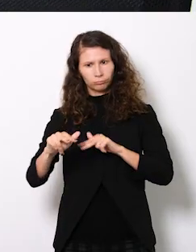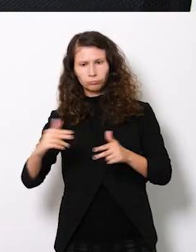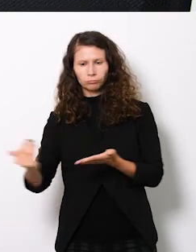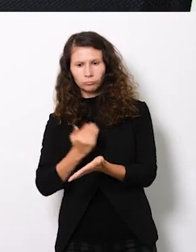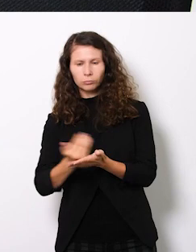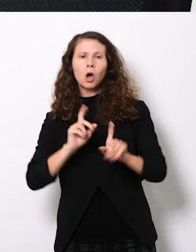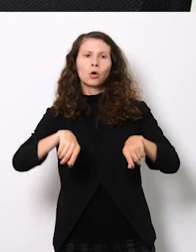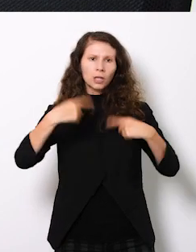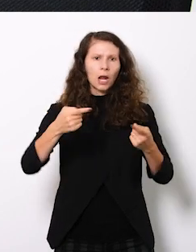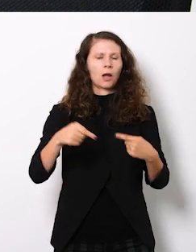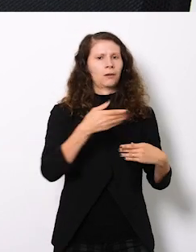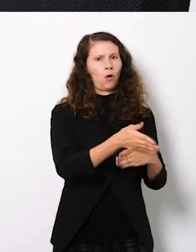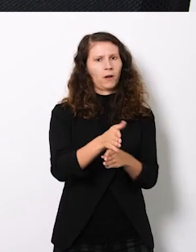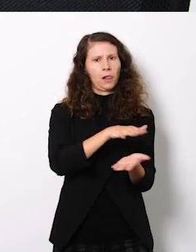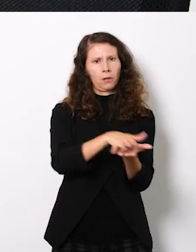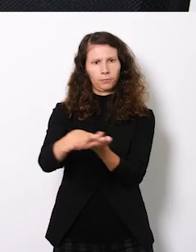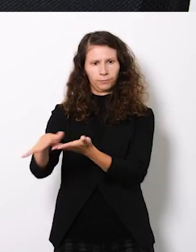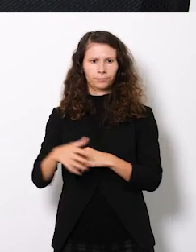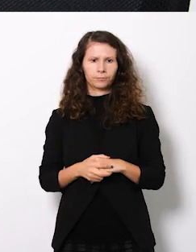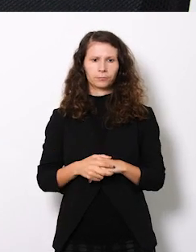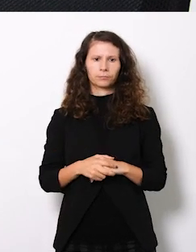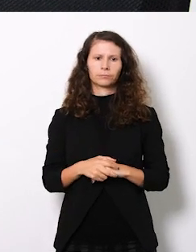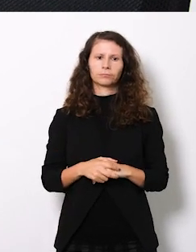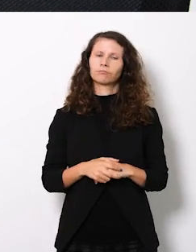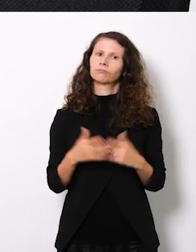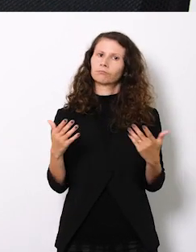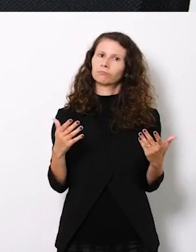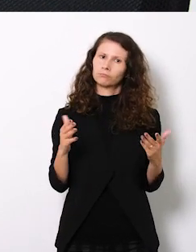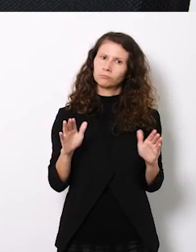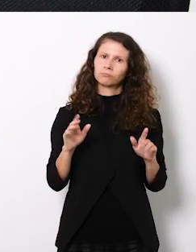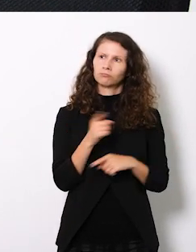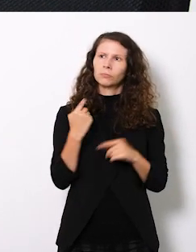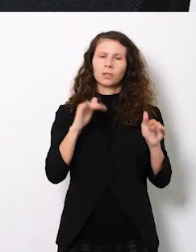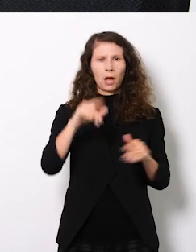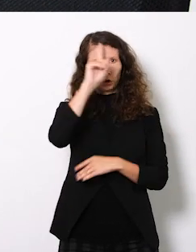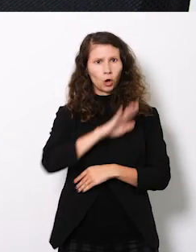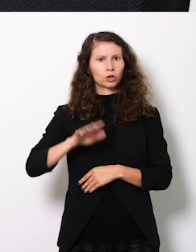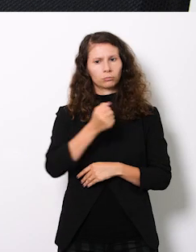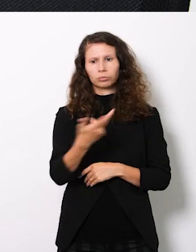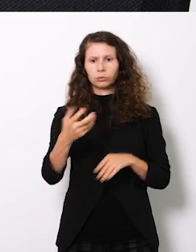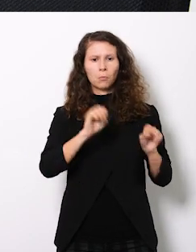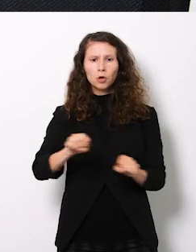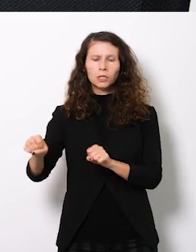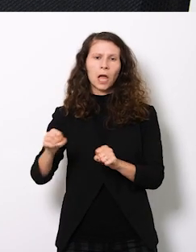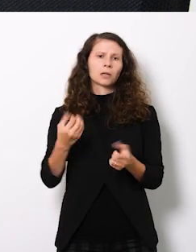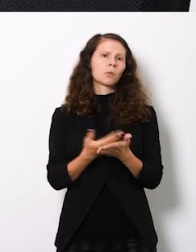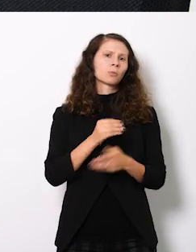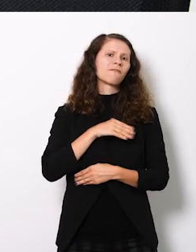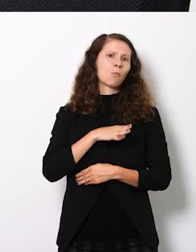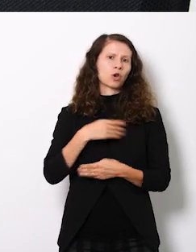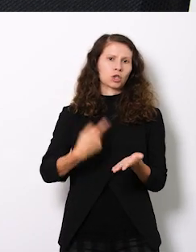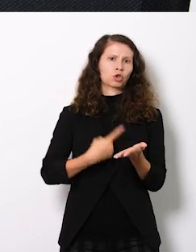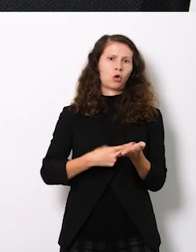kann. Danach, aber dann zum Beispiel ja auch über Möglichkeiten, die wir haben in Deutschland, wie eine Vermögenssteuer, die ja schon